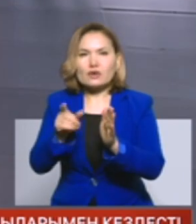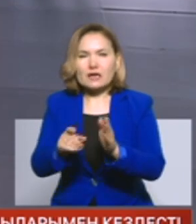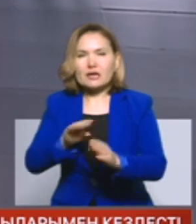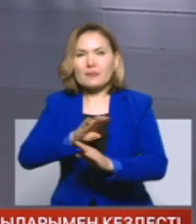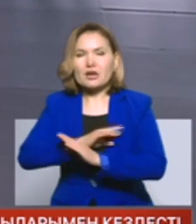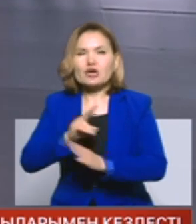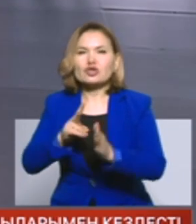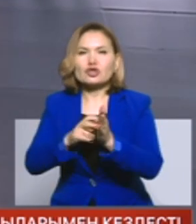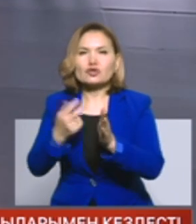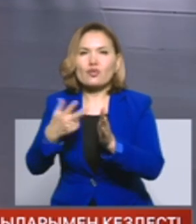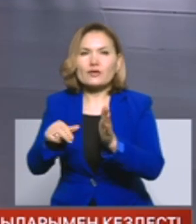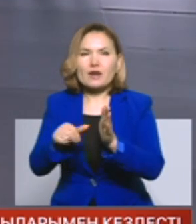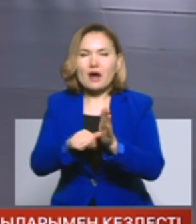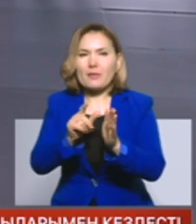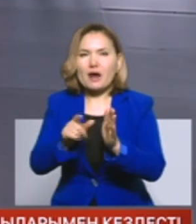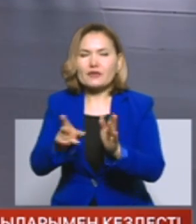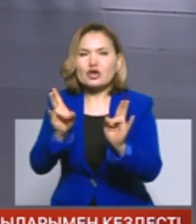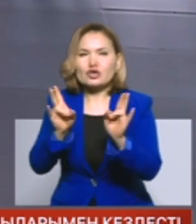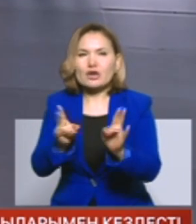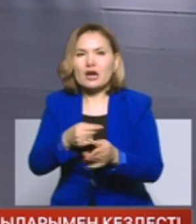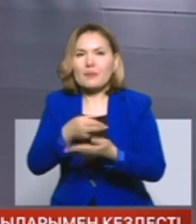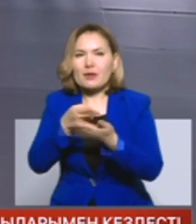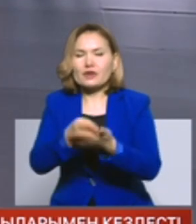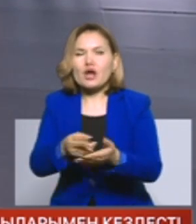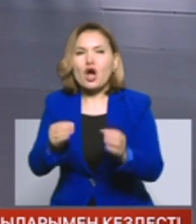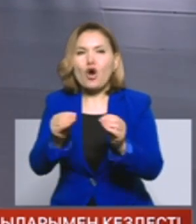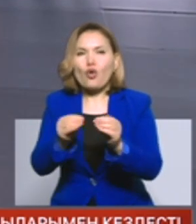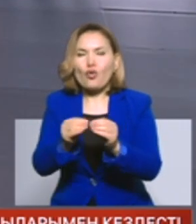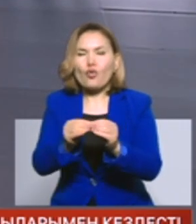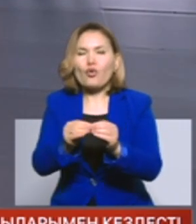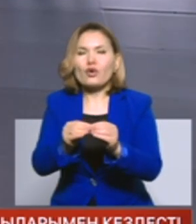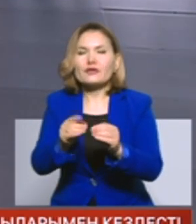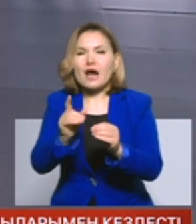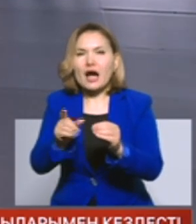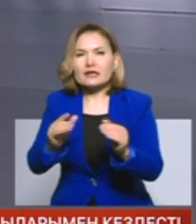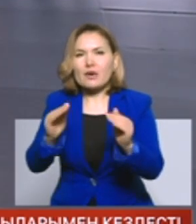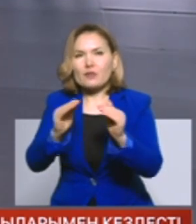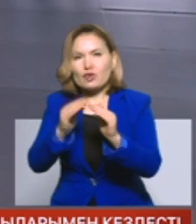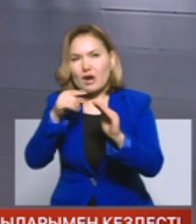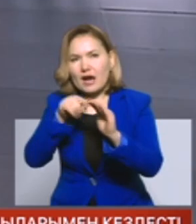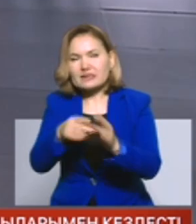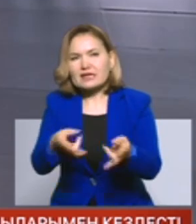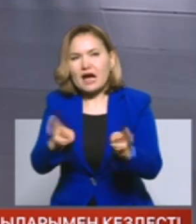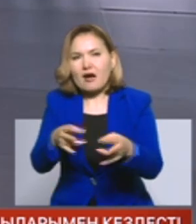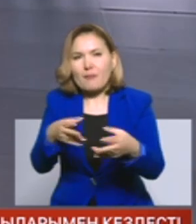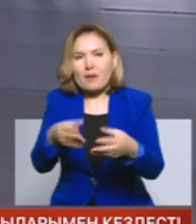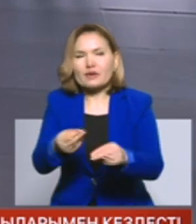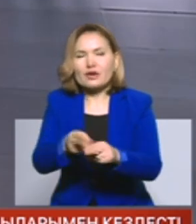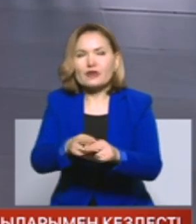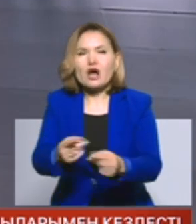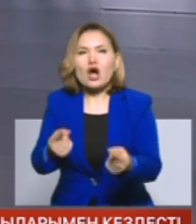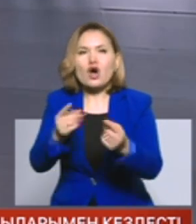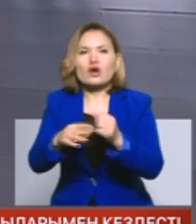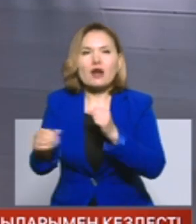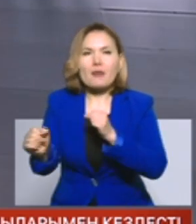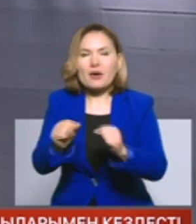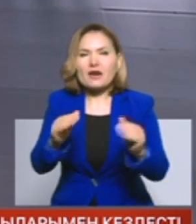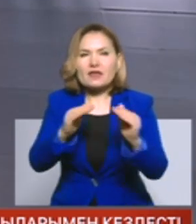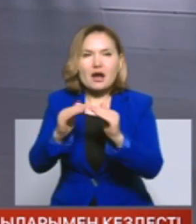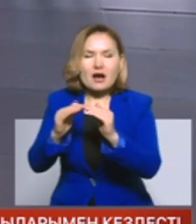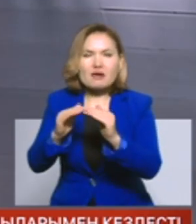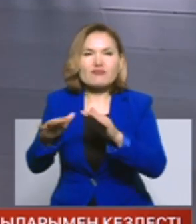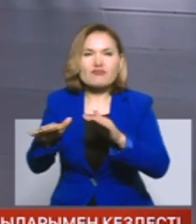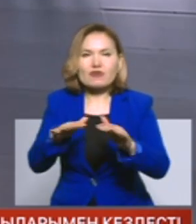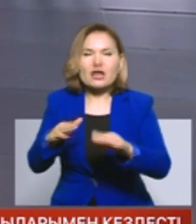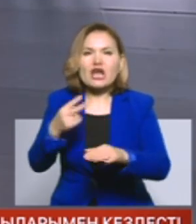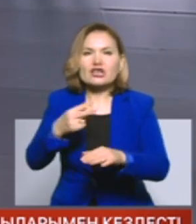жетіп, 736 тұрғын жараланып, ондаған адам үйінді астында қалды. Соңғы мәліметке қарағанда алапат дүмпуден ғимараттар қирап,